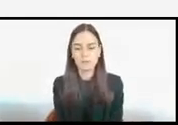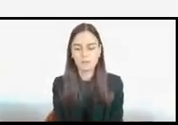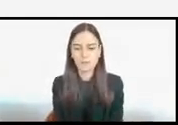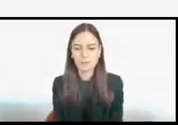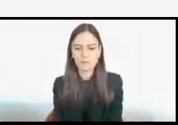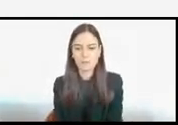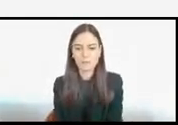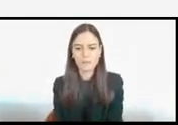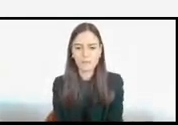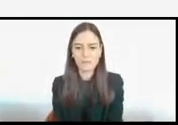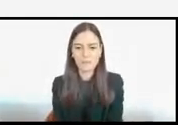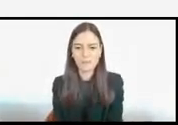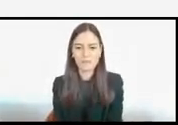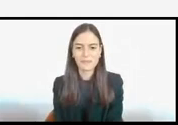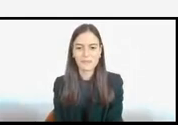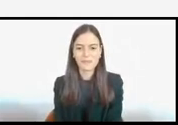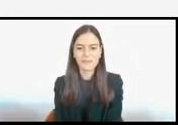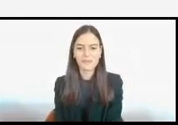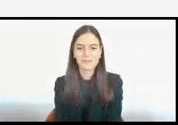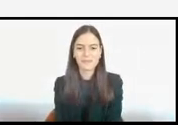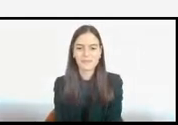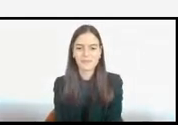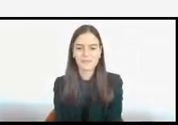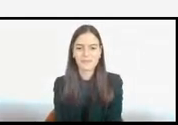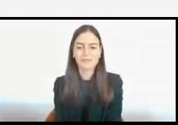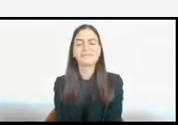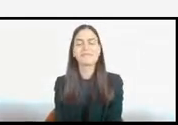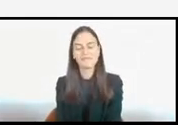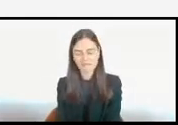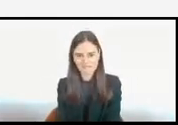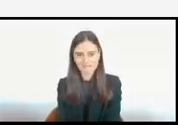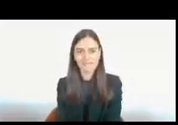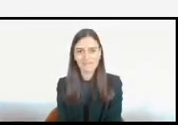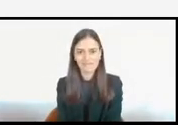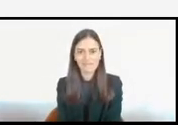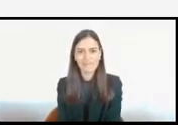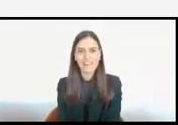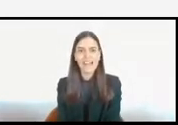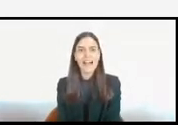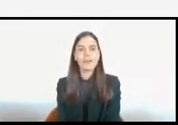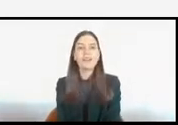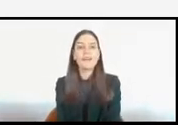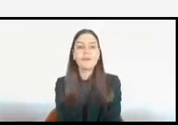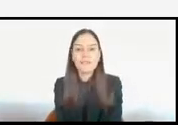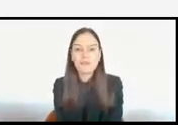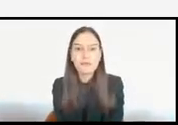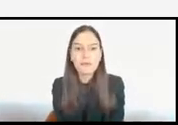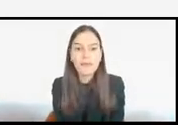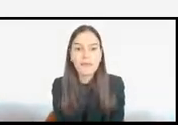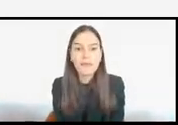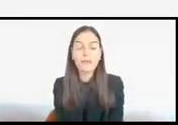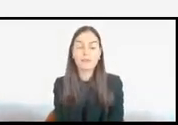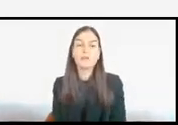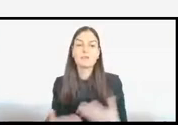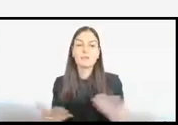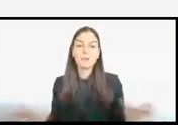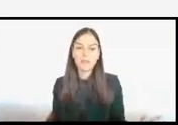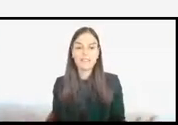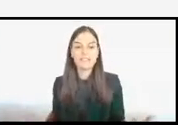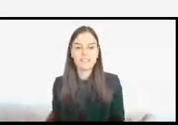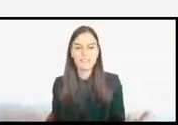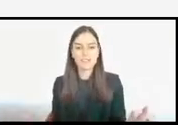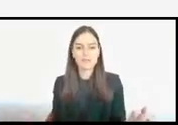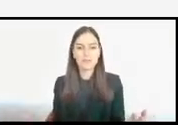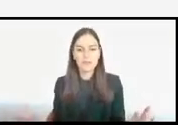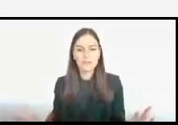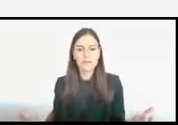nue. Après la location nue, la location meublée, de quoi parle-t-on, Olivia ? Alors, la location meublée, bah, comme son nom